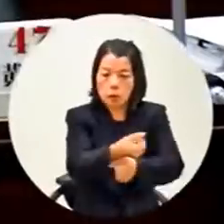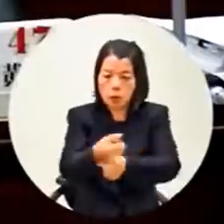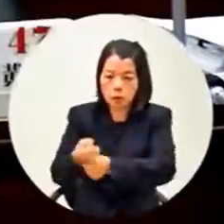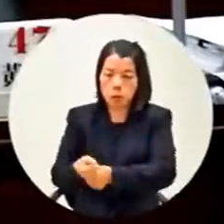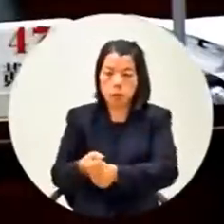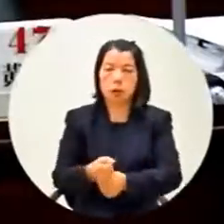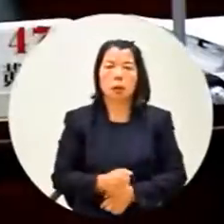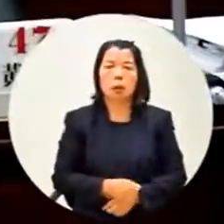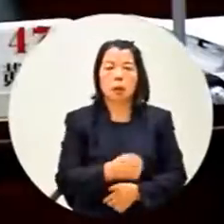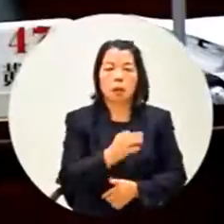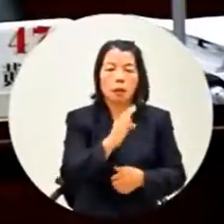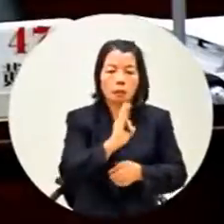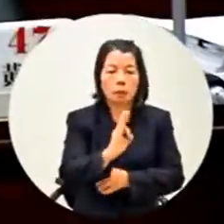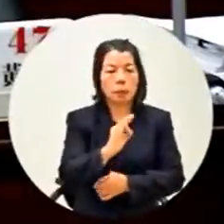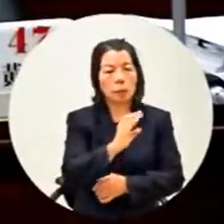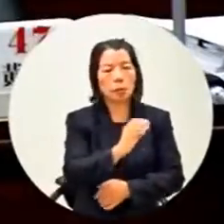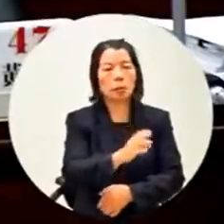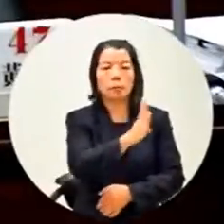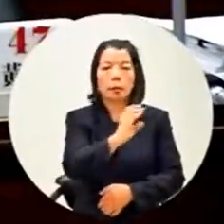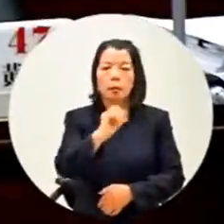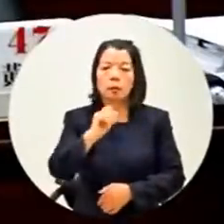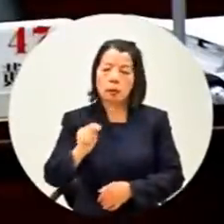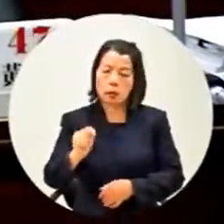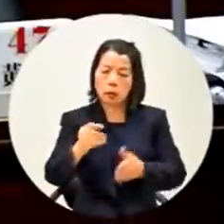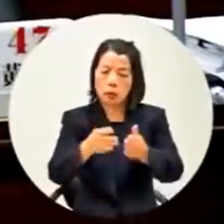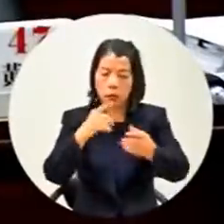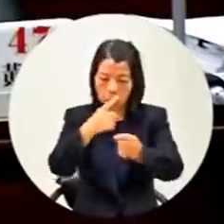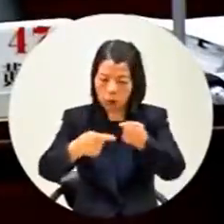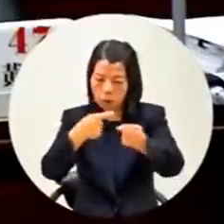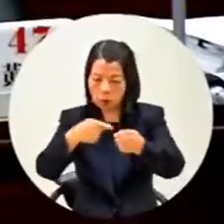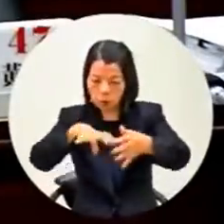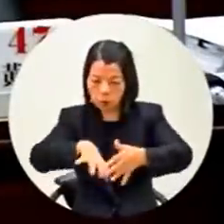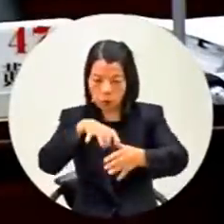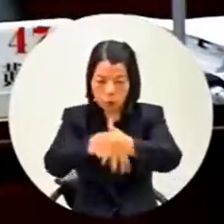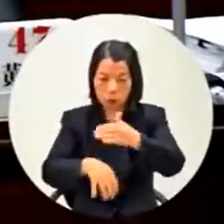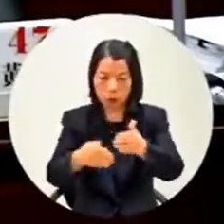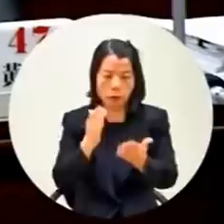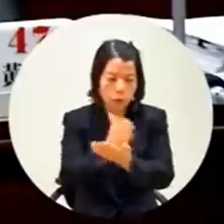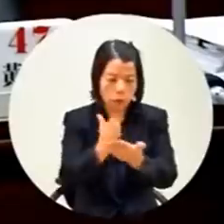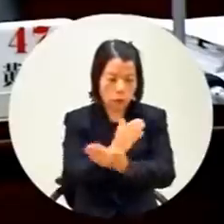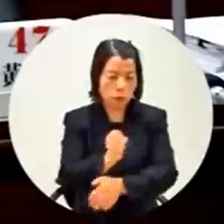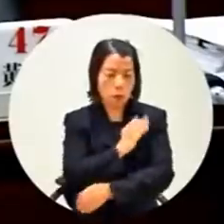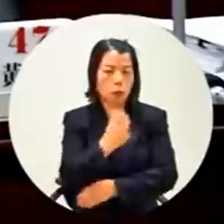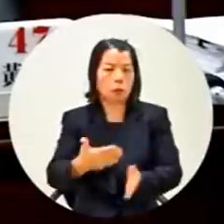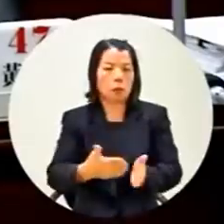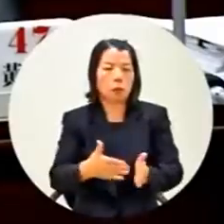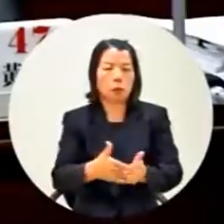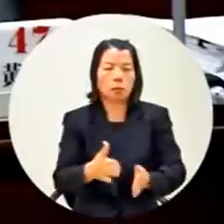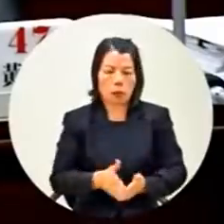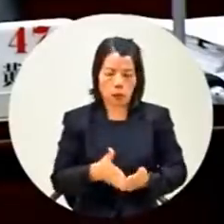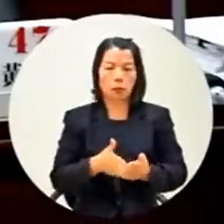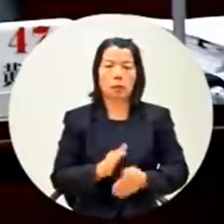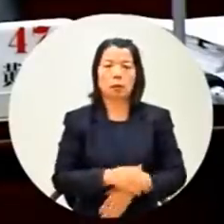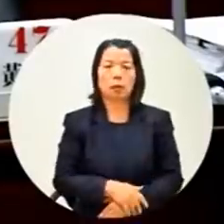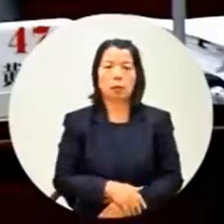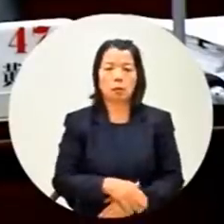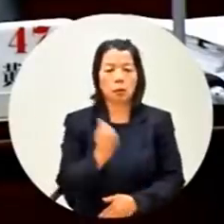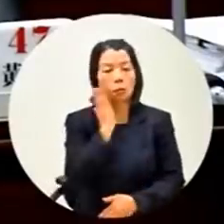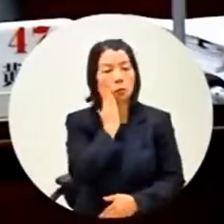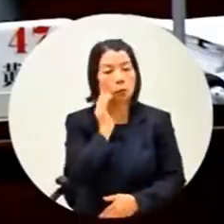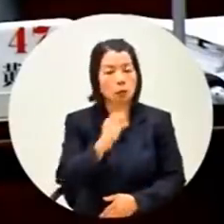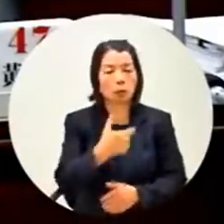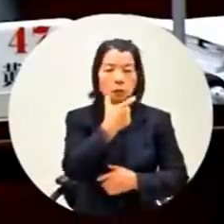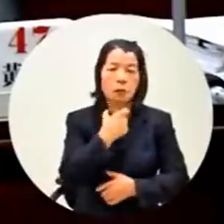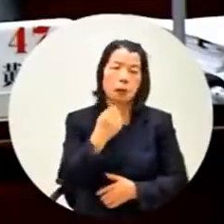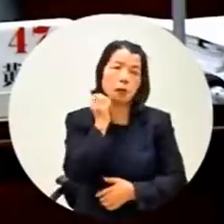年内审查完毕呀，哈。那很可惜的是，当唐荣